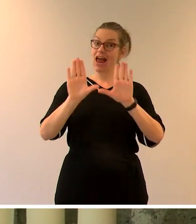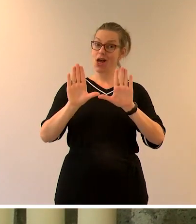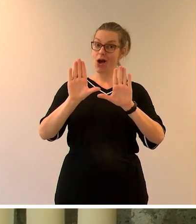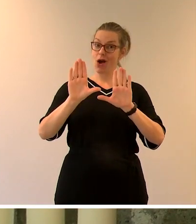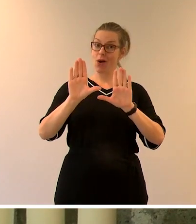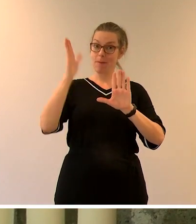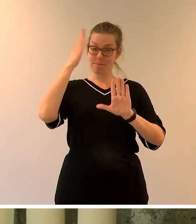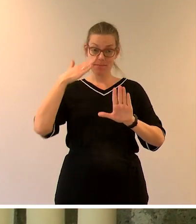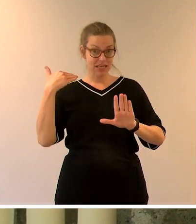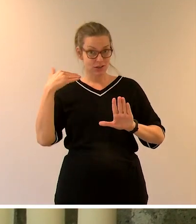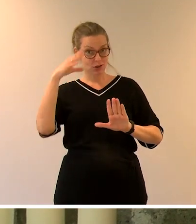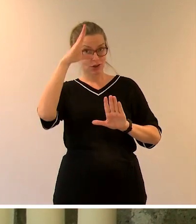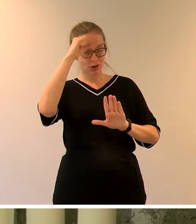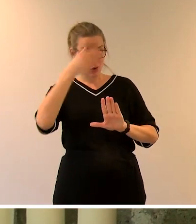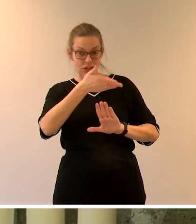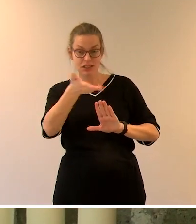Meisjes en jongens,